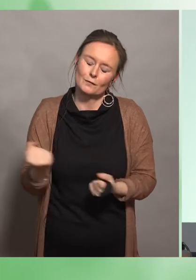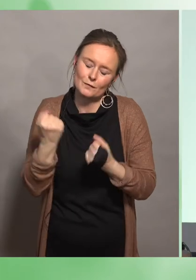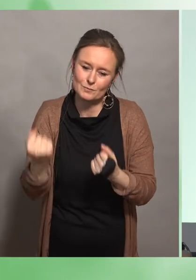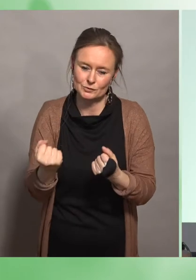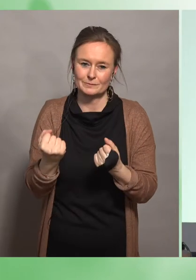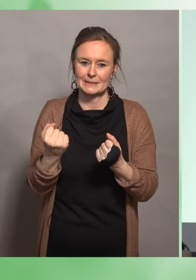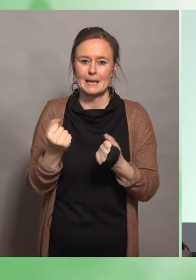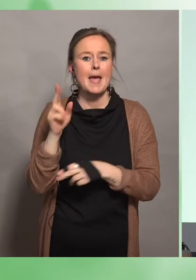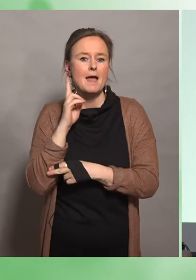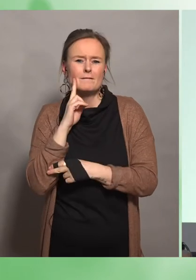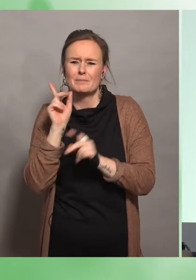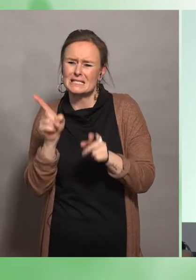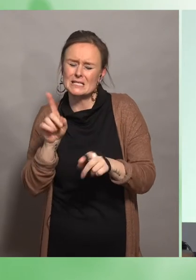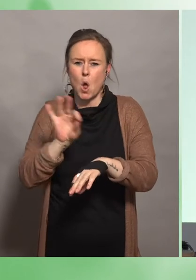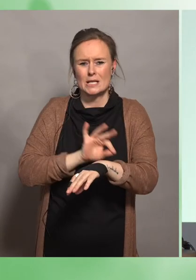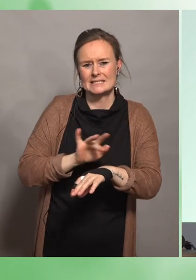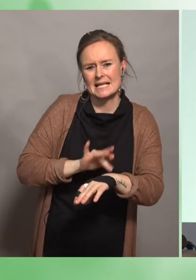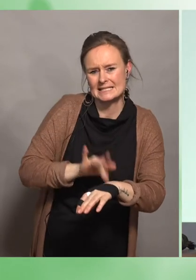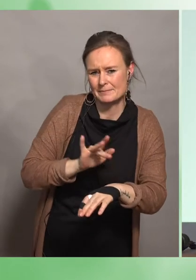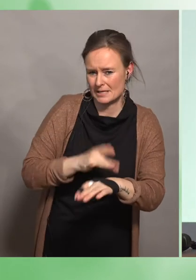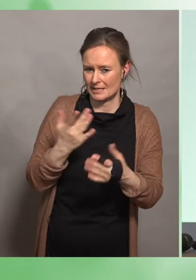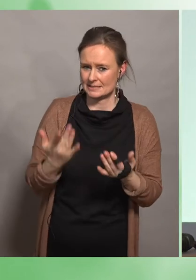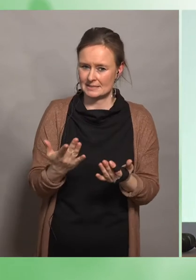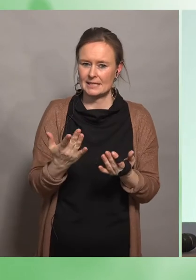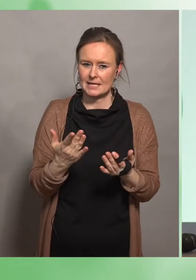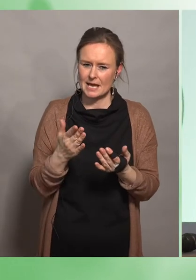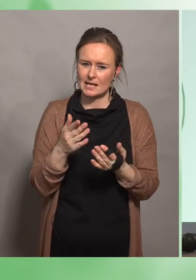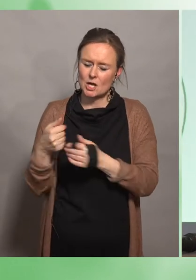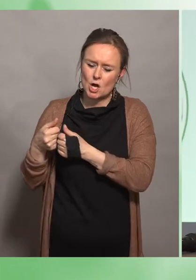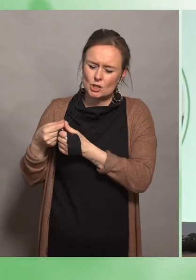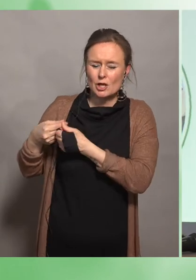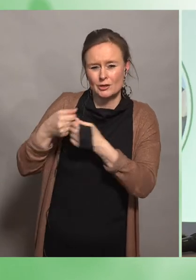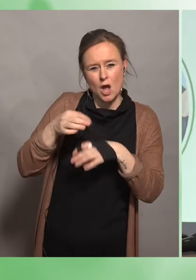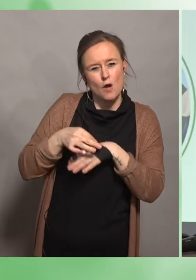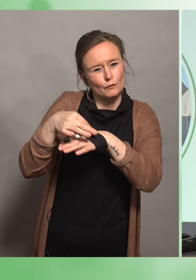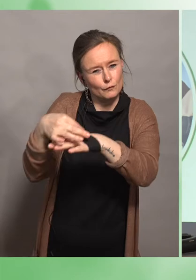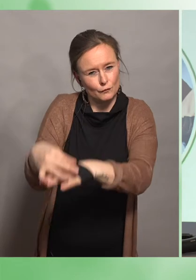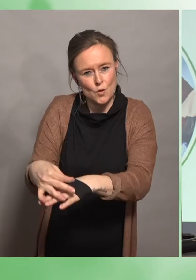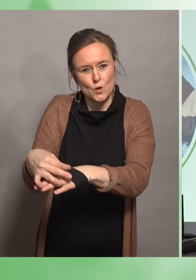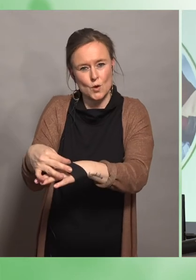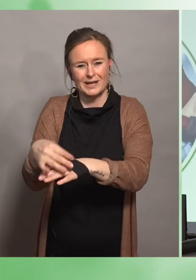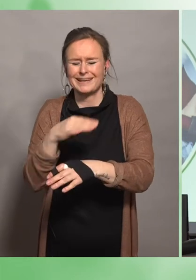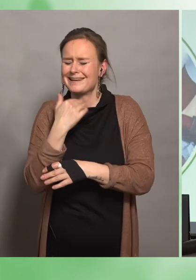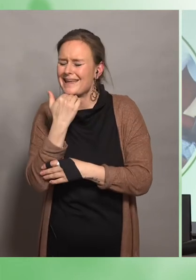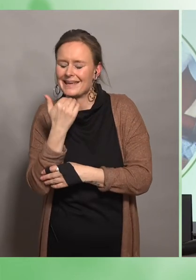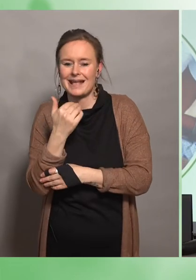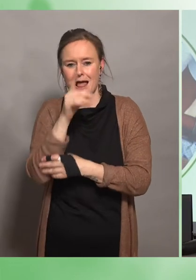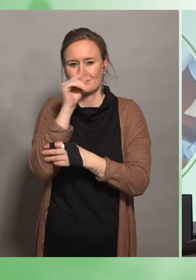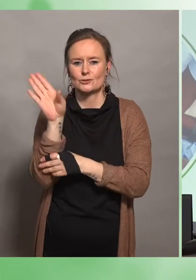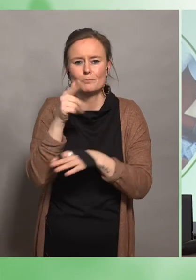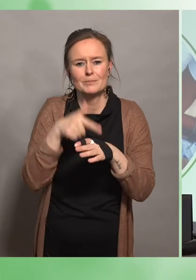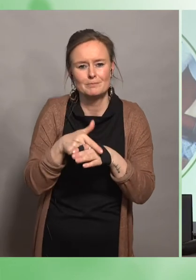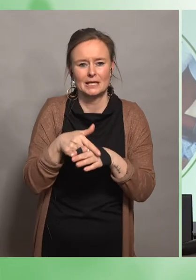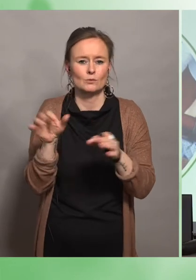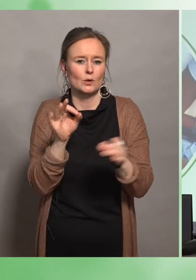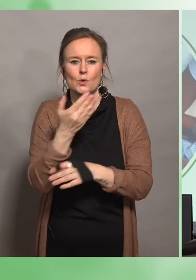sollen sensibilisiert werden. Sie sollen hingeführt werden, um allen Menschen, egal ob mit oder ohne Behinderung, einen Zugang zur Arbeitswelt